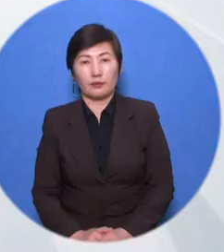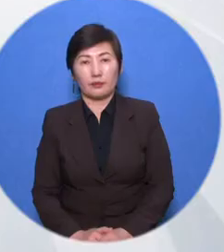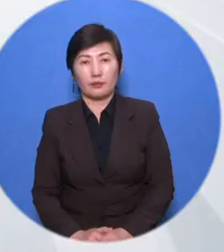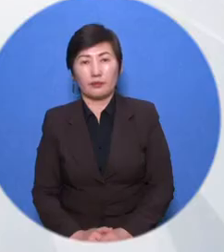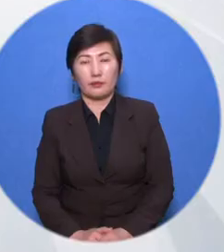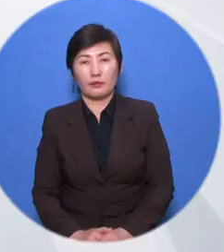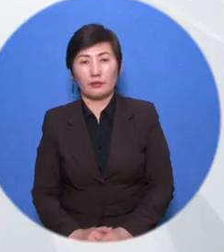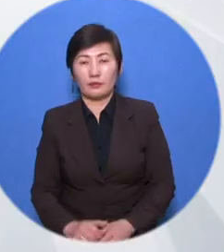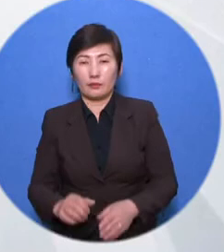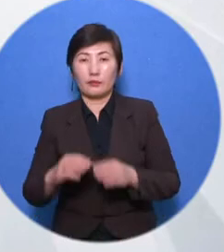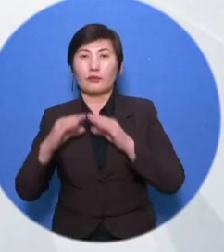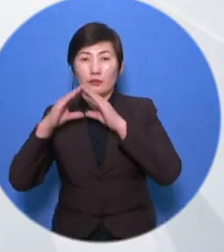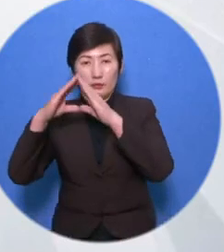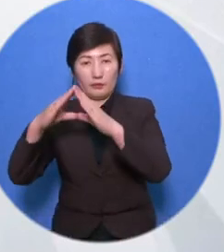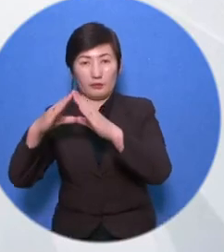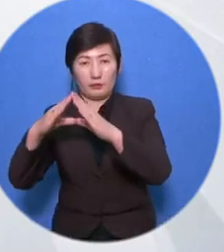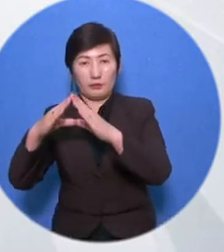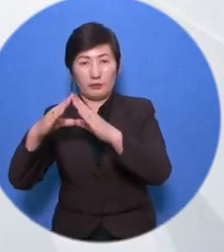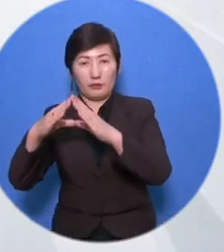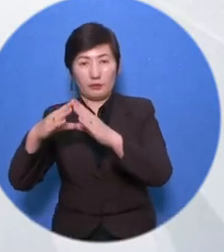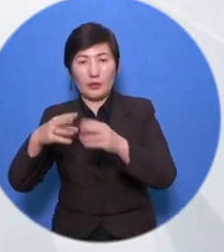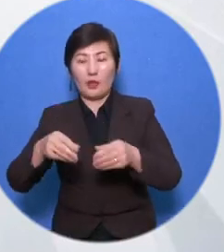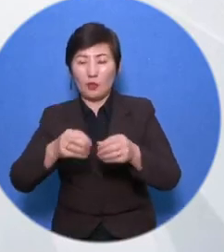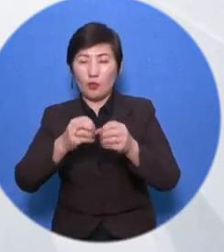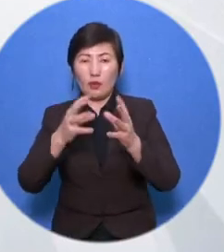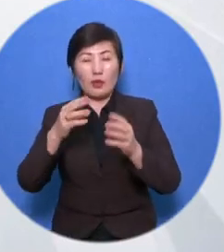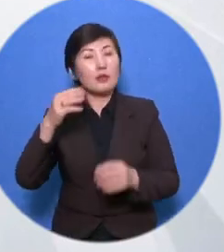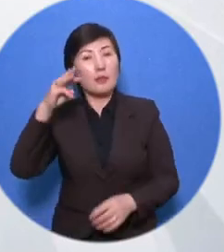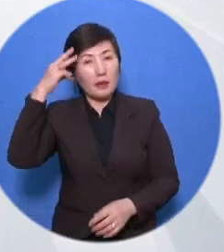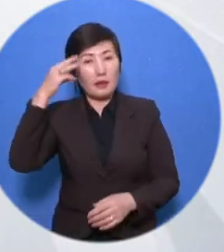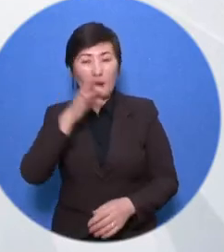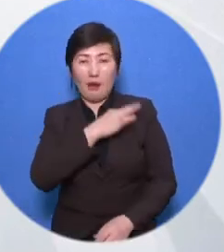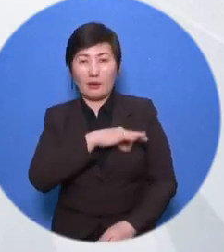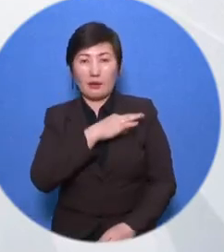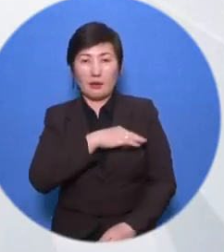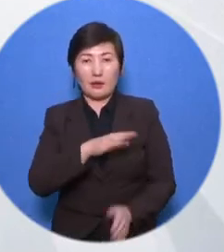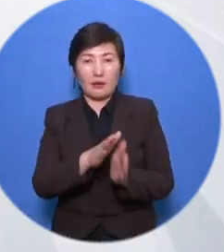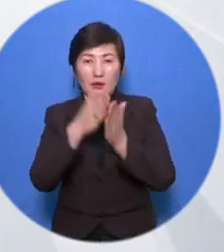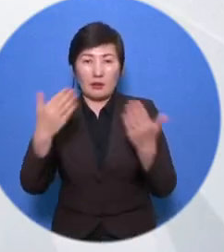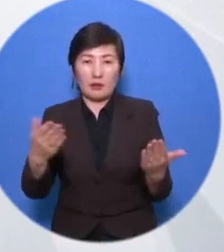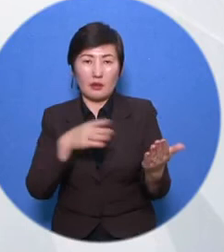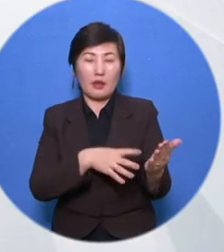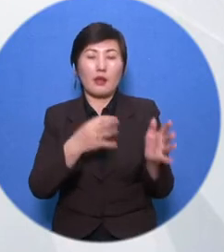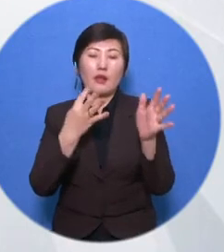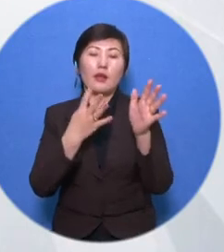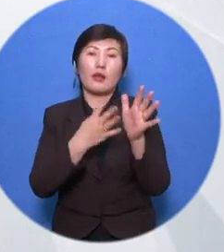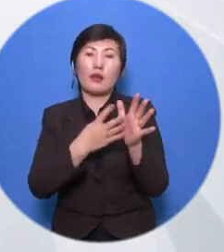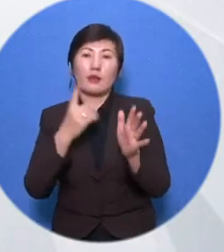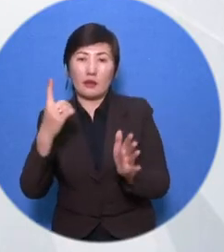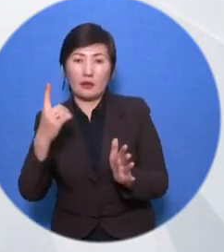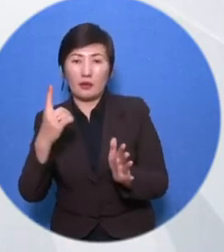За даалгавартаа бүгдээрээ өнөөдрийнхээ мэдээллийг бүтээсэн мэдлэгээ ашиглаад сурах бичгийнхээ 21-р хуудасны 27-оос